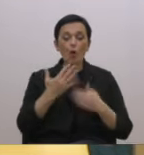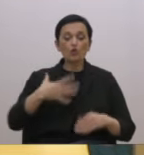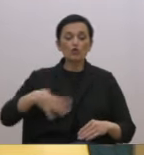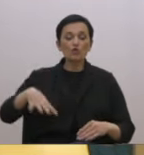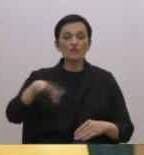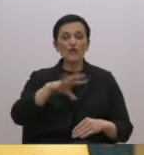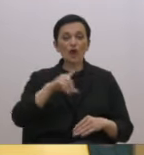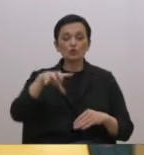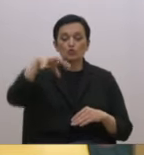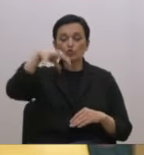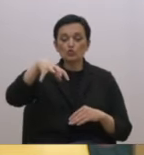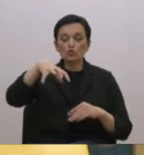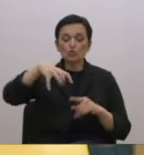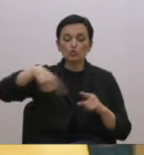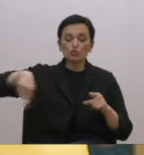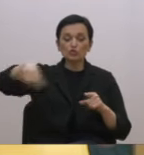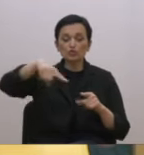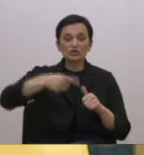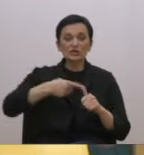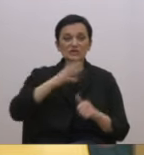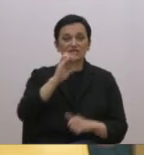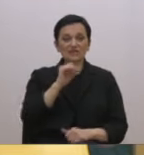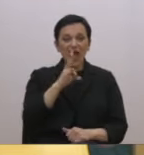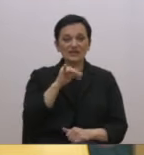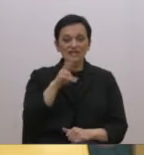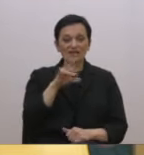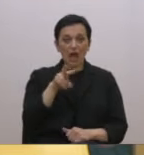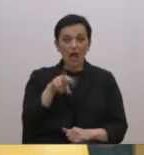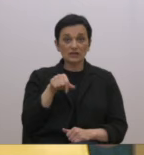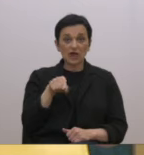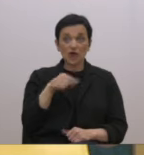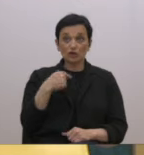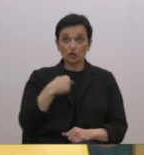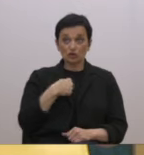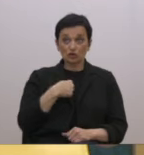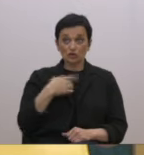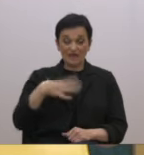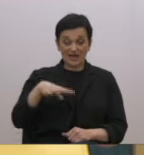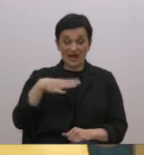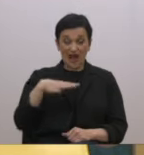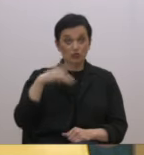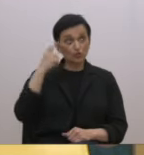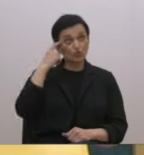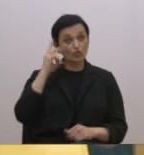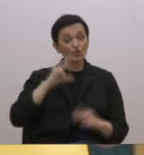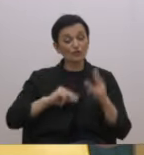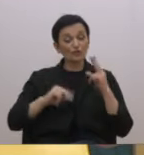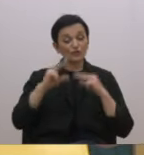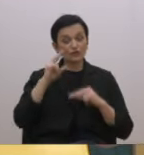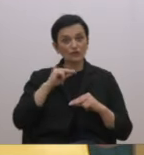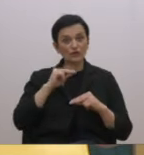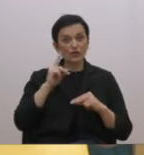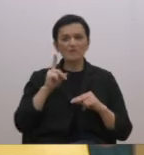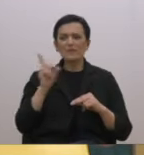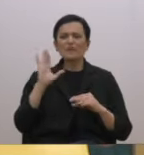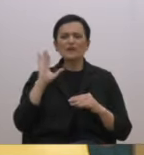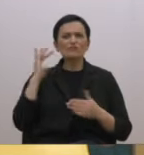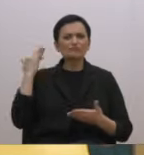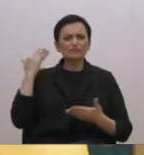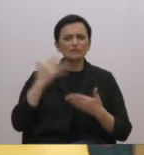გახდეს კუნძული სანტინელა. და რასაც ჩვენ ახა ქართულად თვლით, თავის დროზე შემოსულია